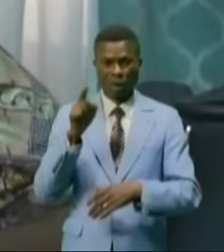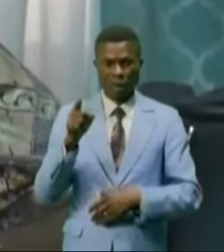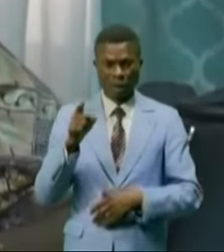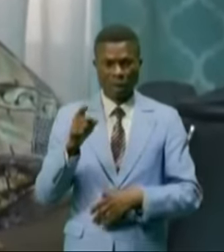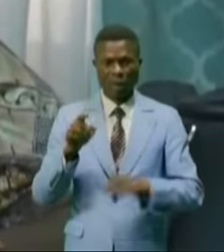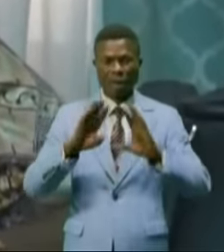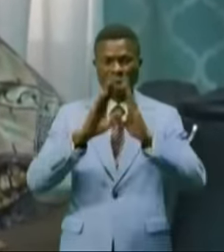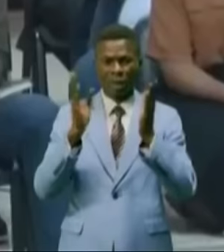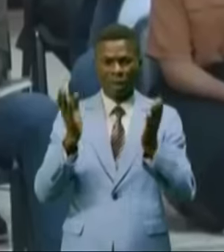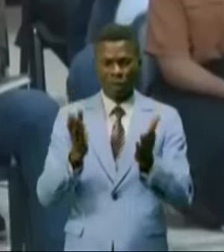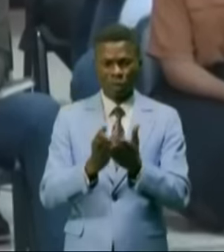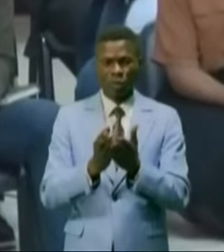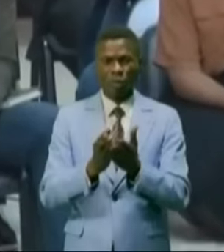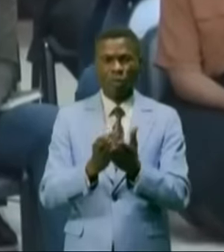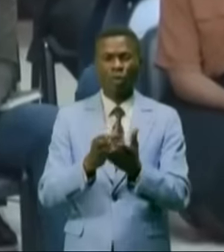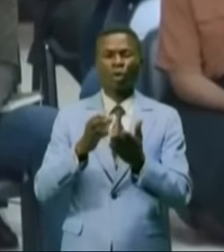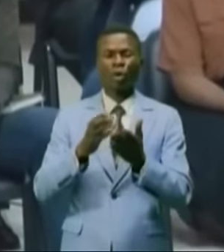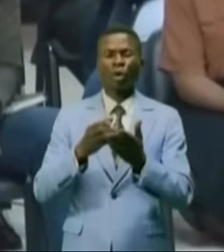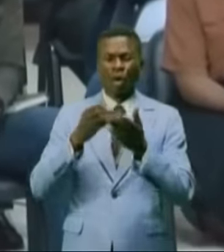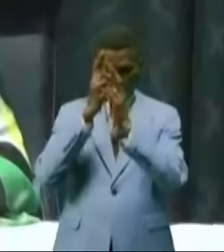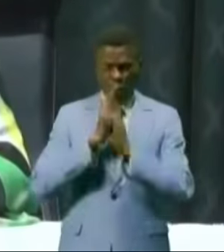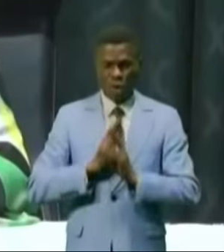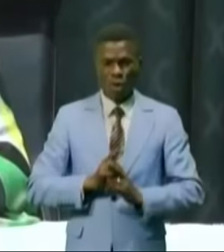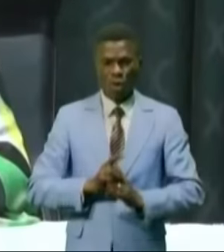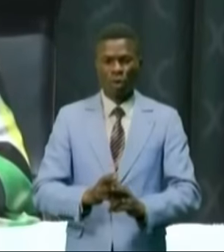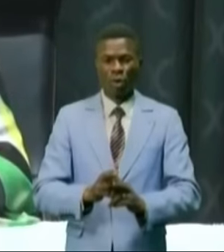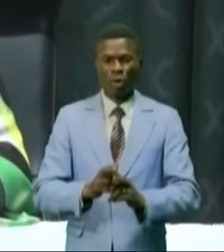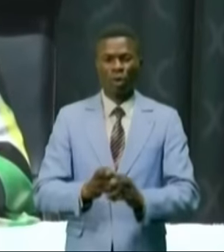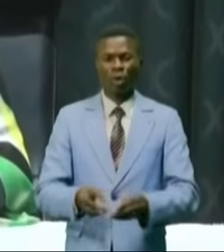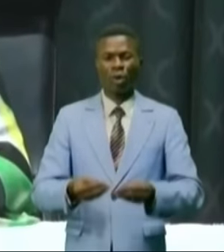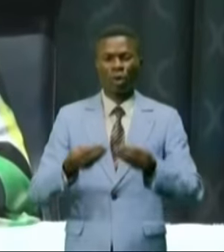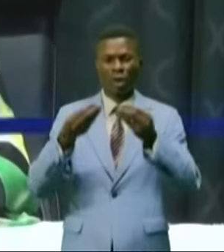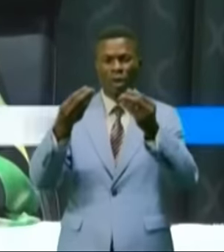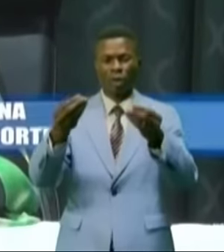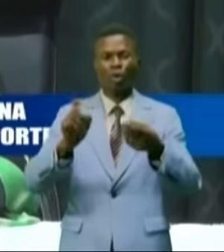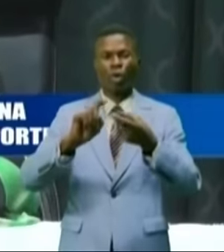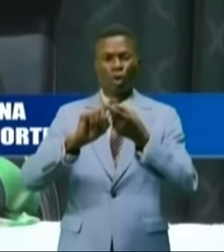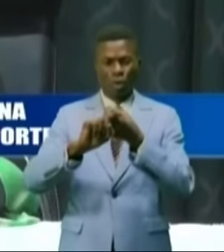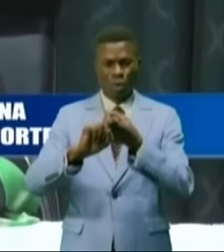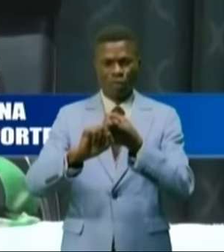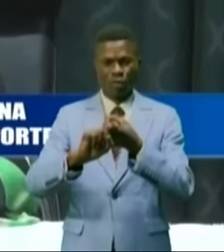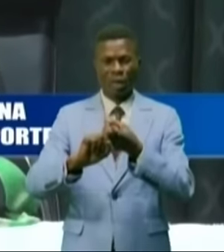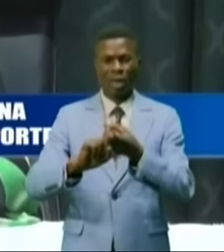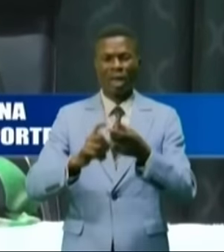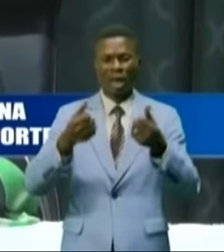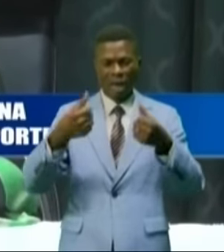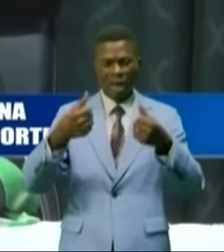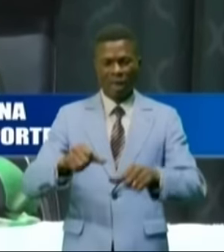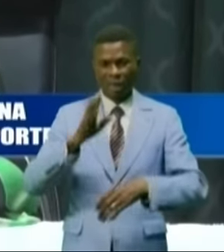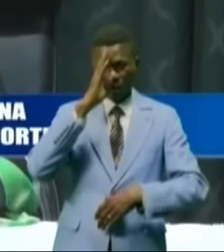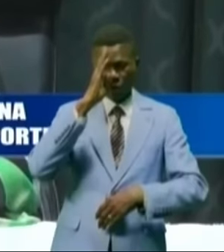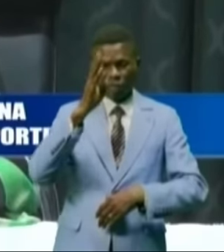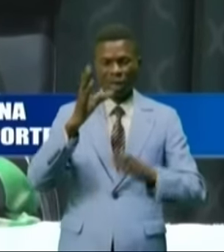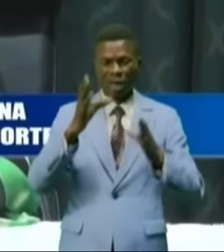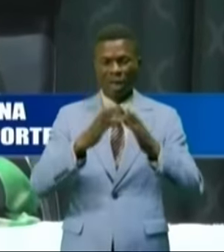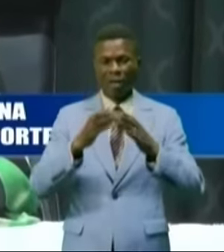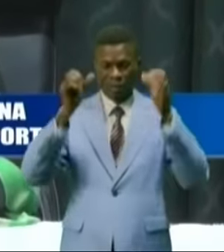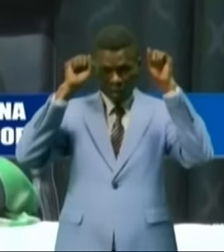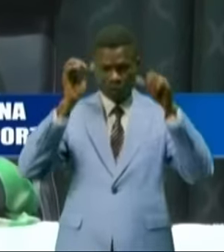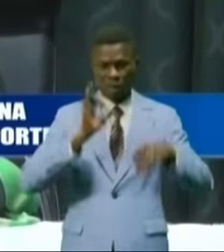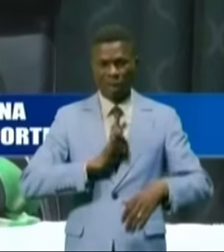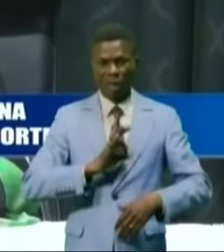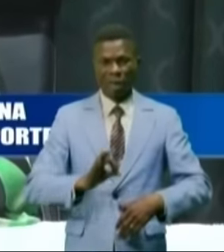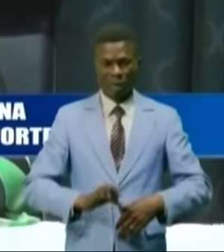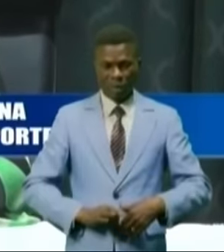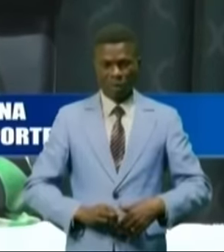ma reconnaissance et que je dois toujours continuer à intercéder à sa faveur parce